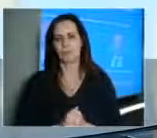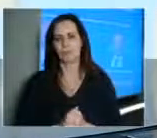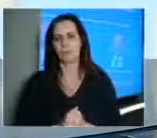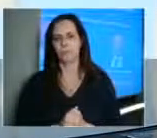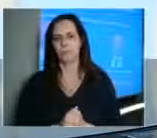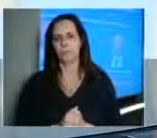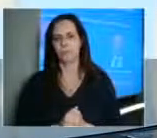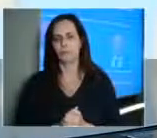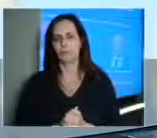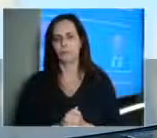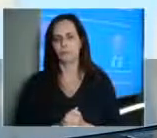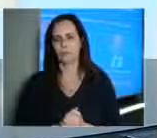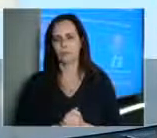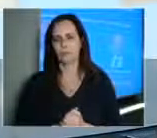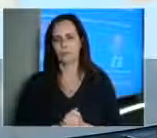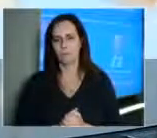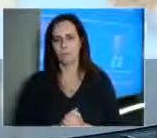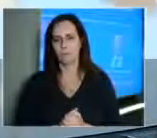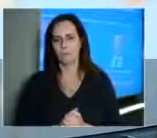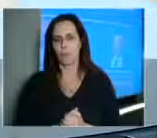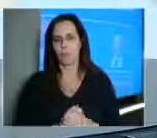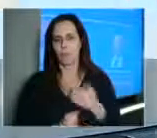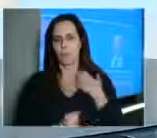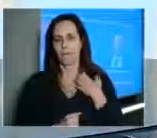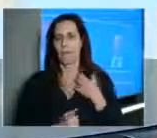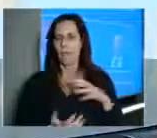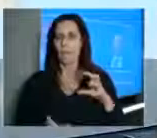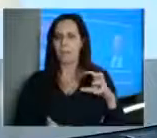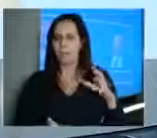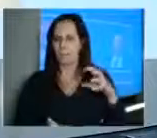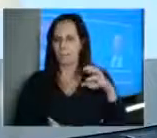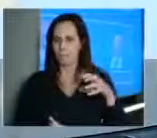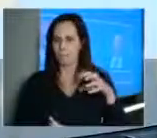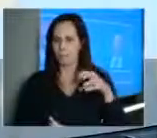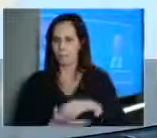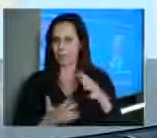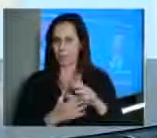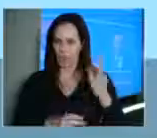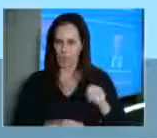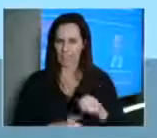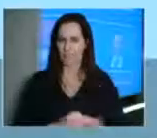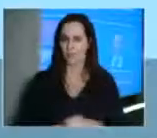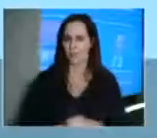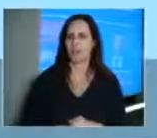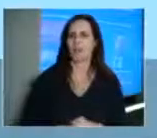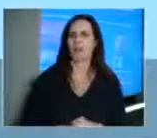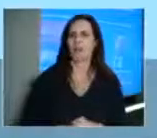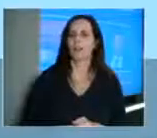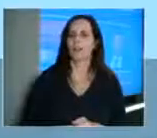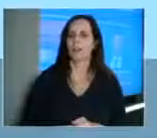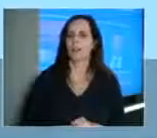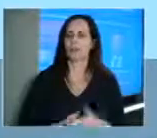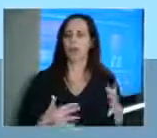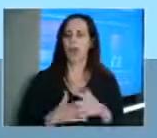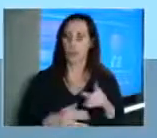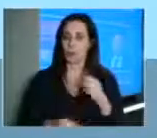שעשיתם, צריך להגיד, במרכז המחקר והמידע של הכנסת, כמובן. כן, תודה רבה. המחקר